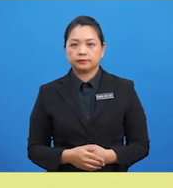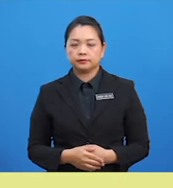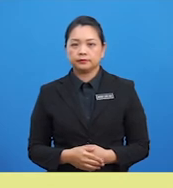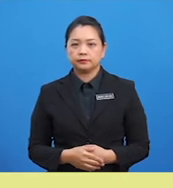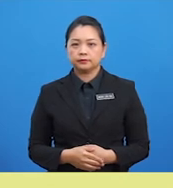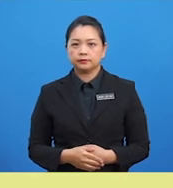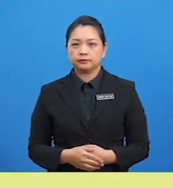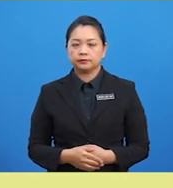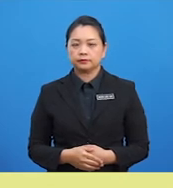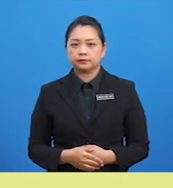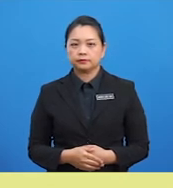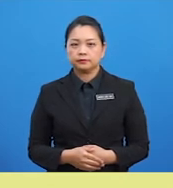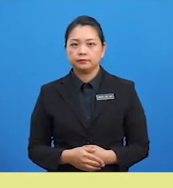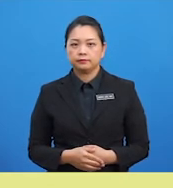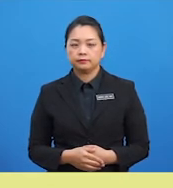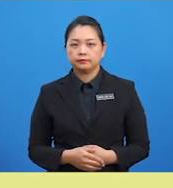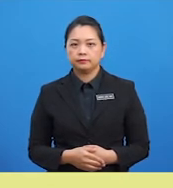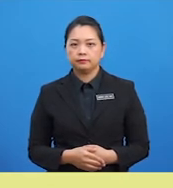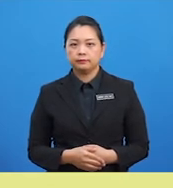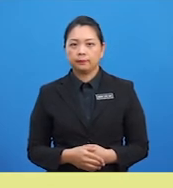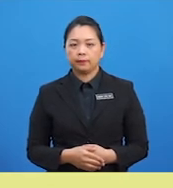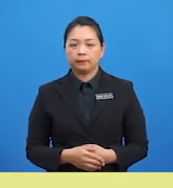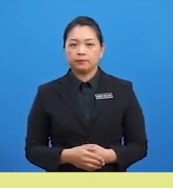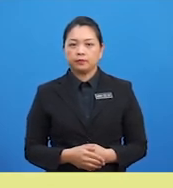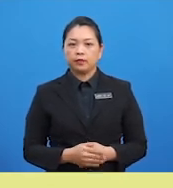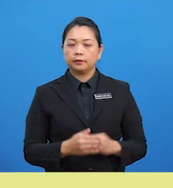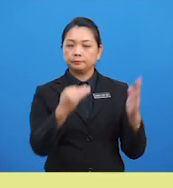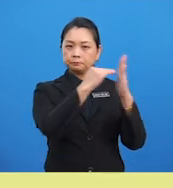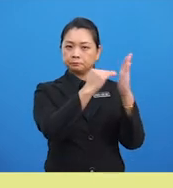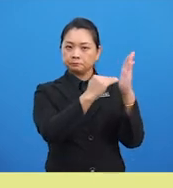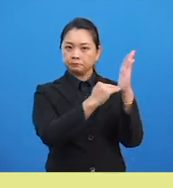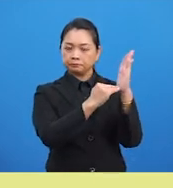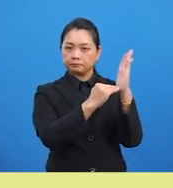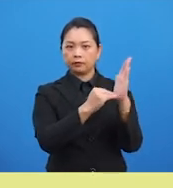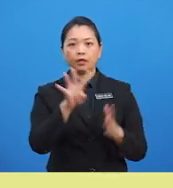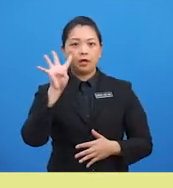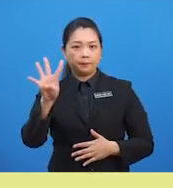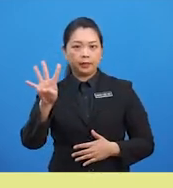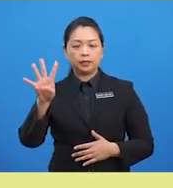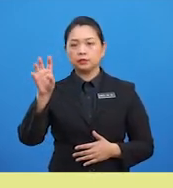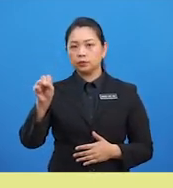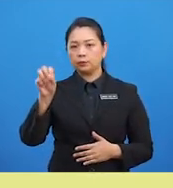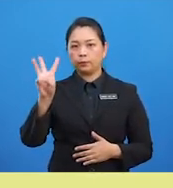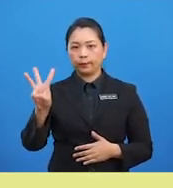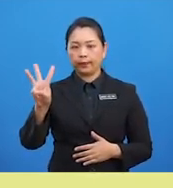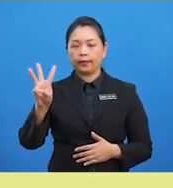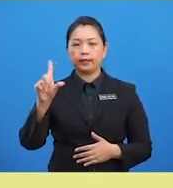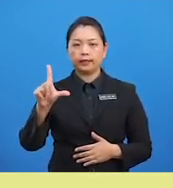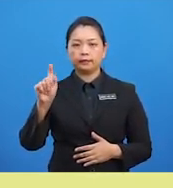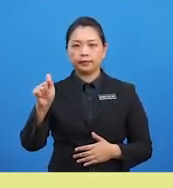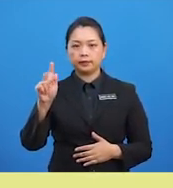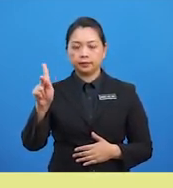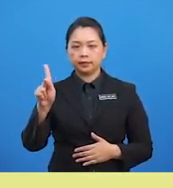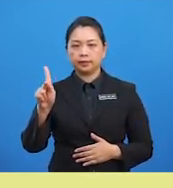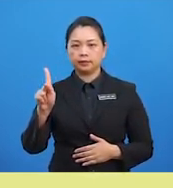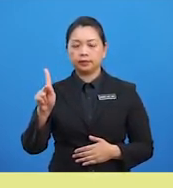Soalan pengukuhan pertama, iaitu senaraikan 4 perisian